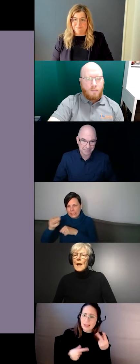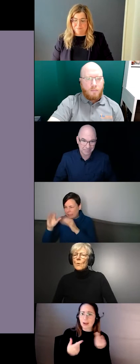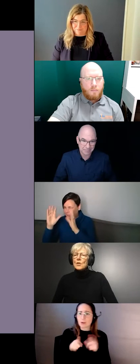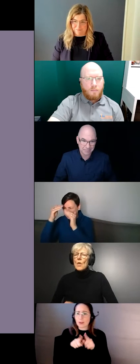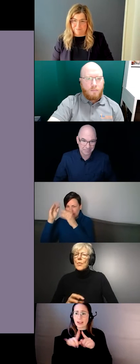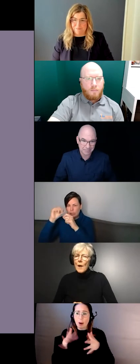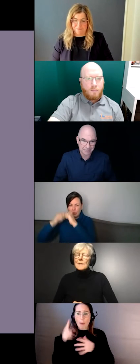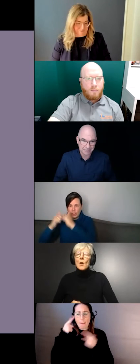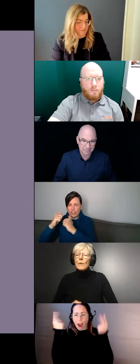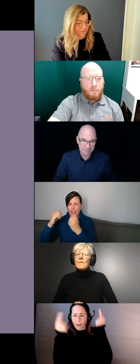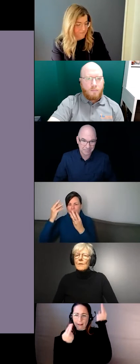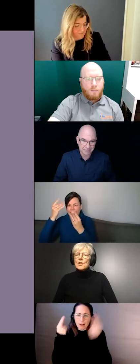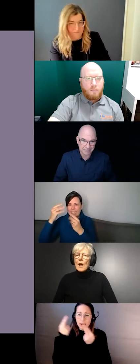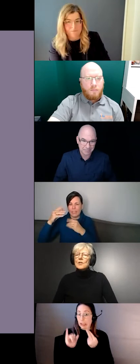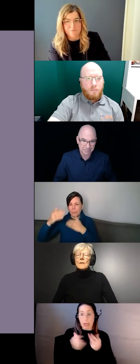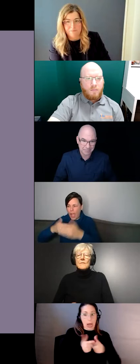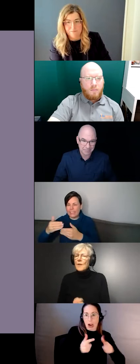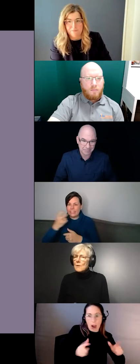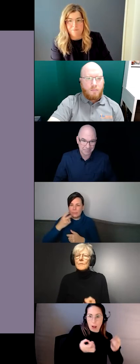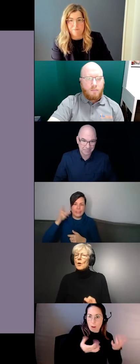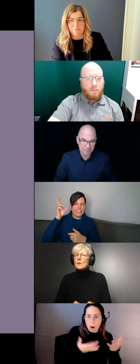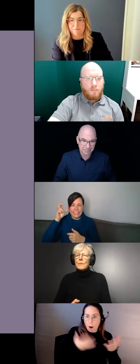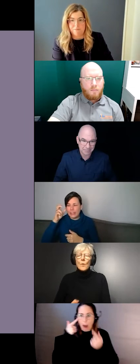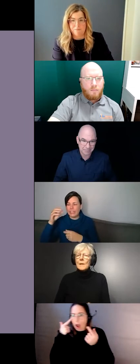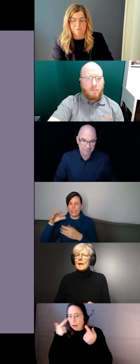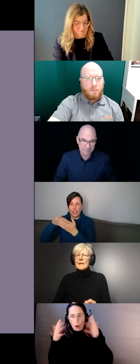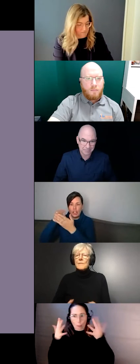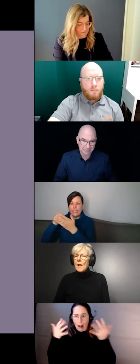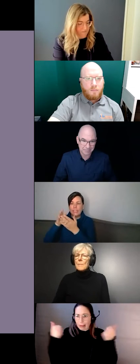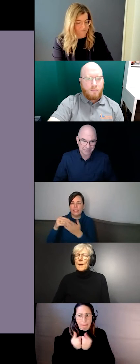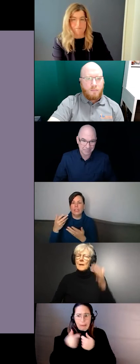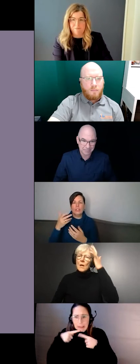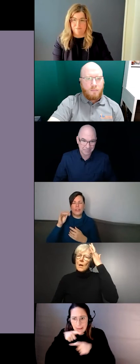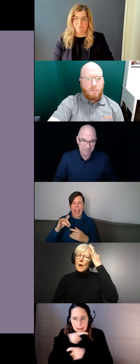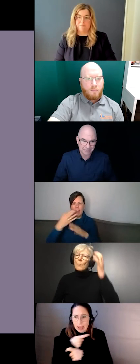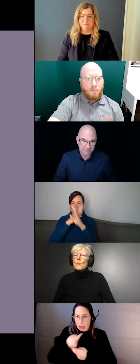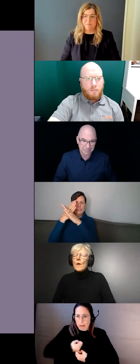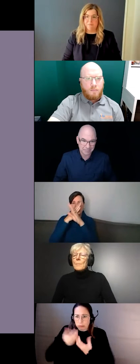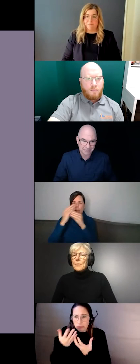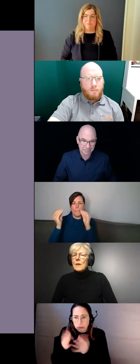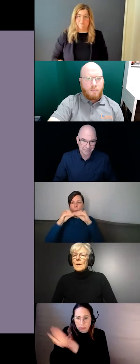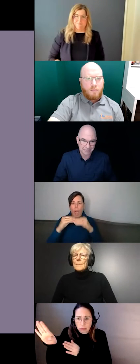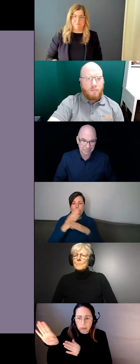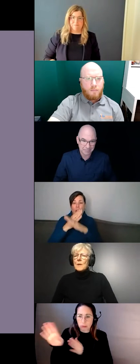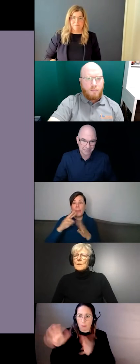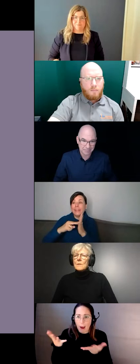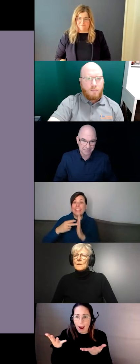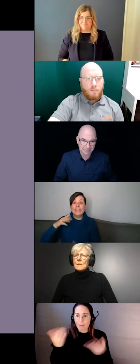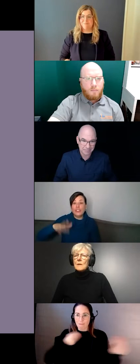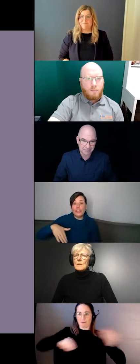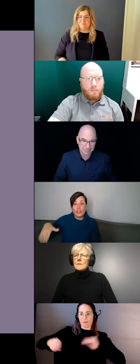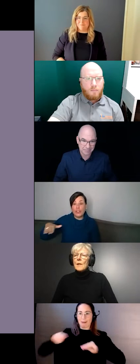langage, les pensées sont vraiment un défi, c'est vraiment difficile de formuler et développer. le mouvement,